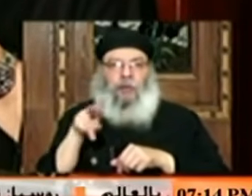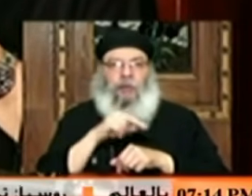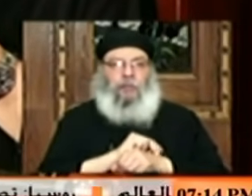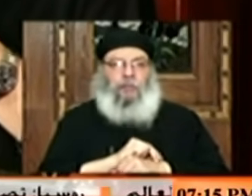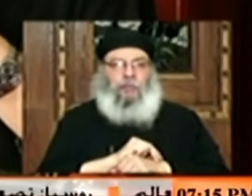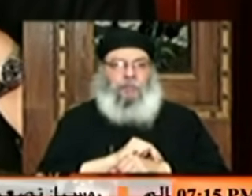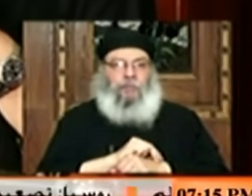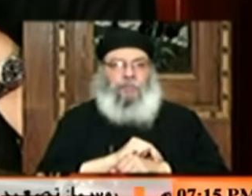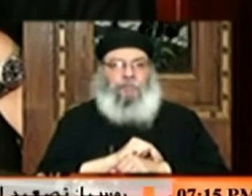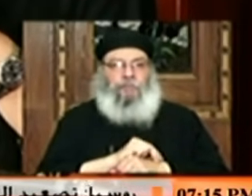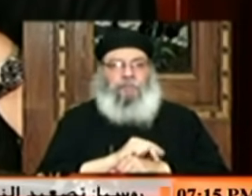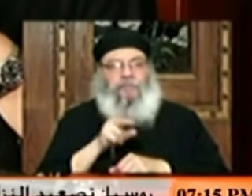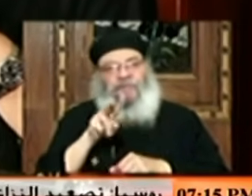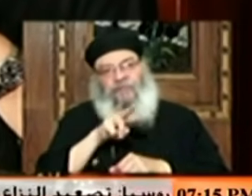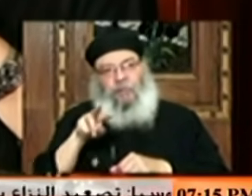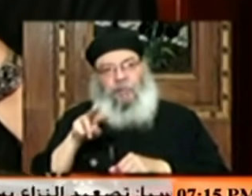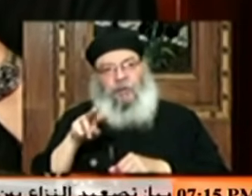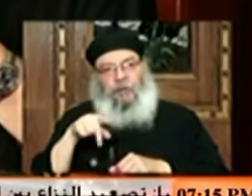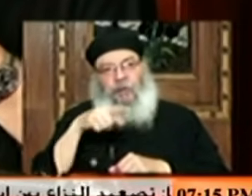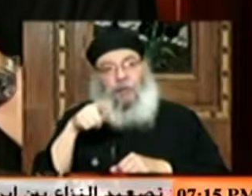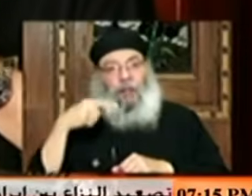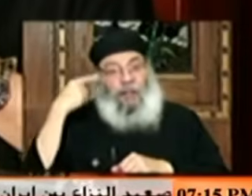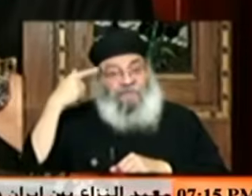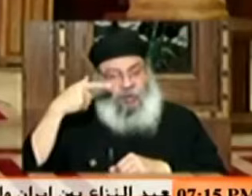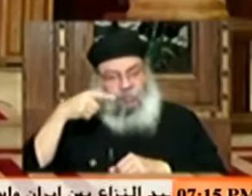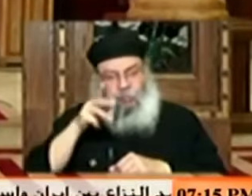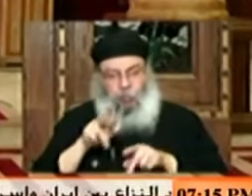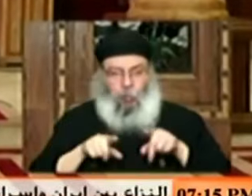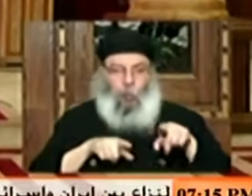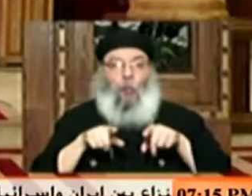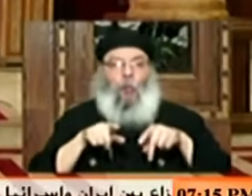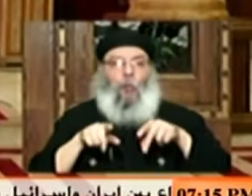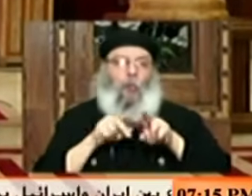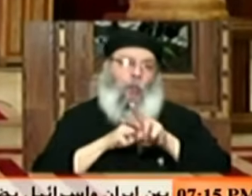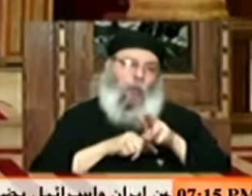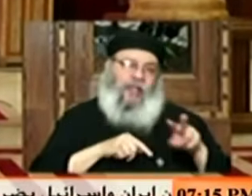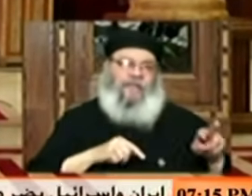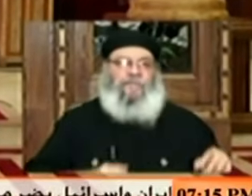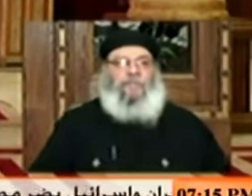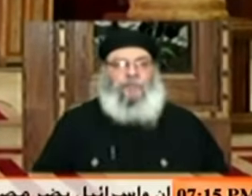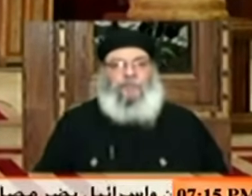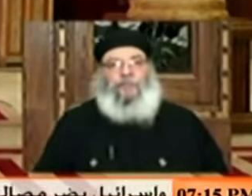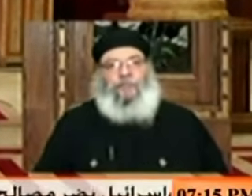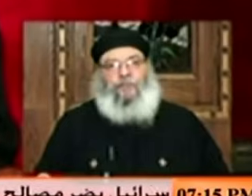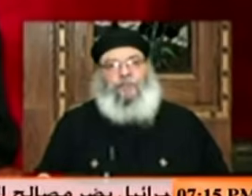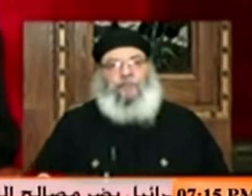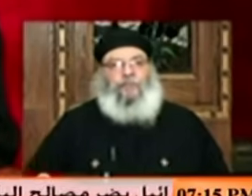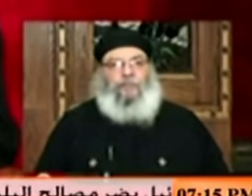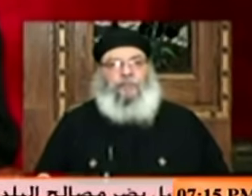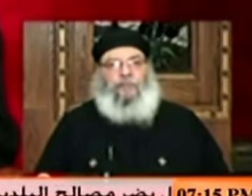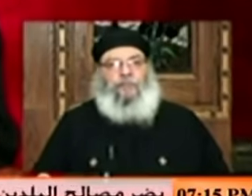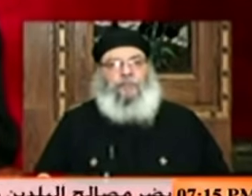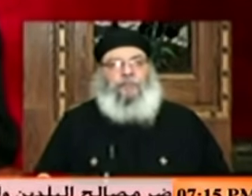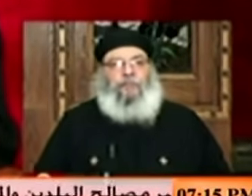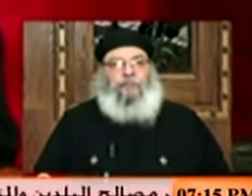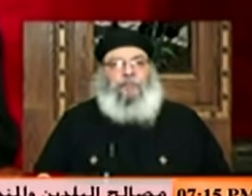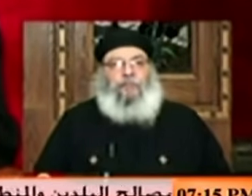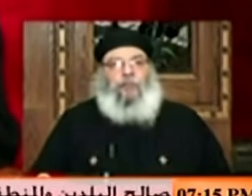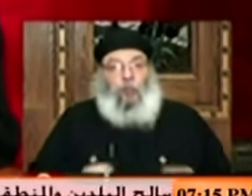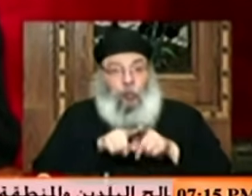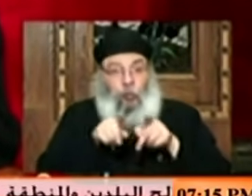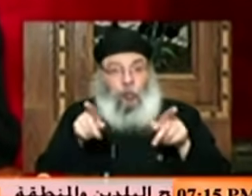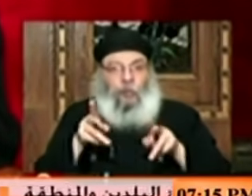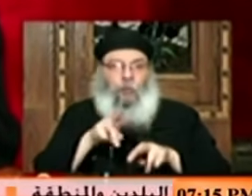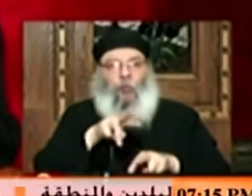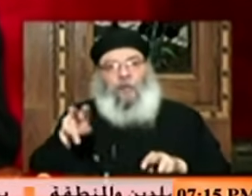ازدواجيه ازدواجيه المعايير و والازدواجيه ده